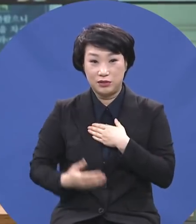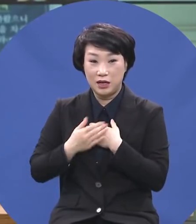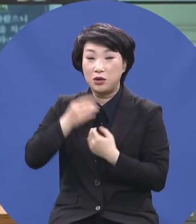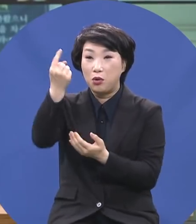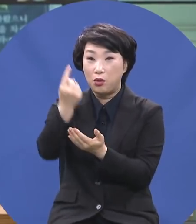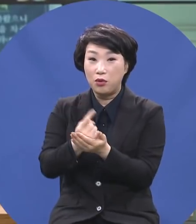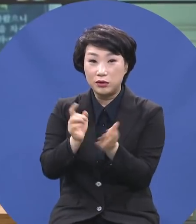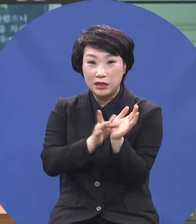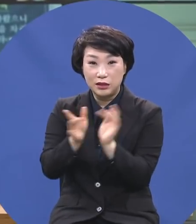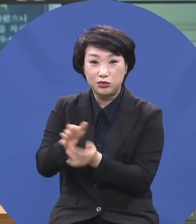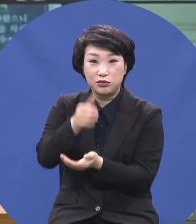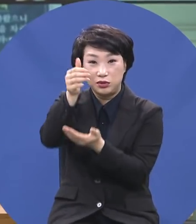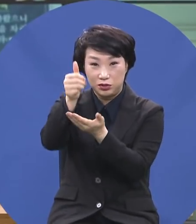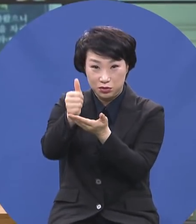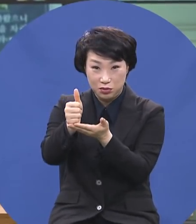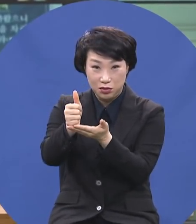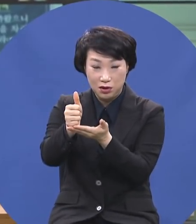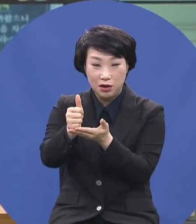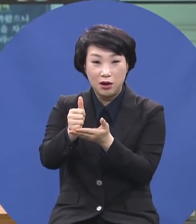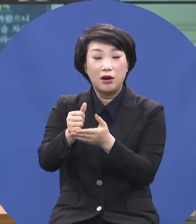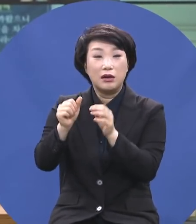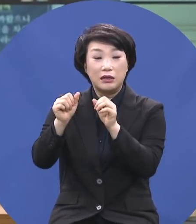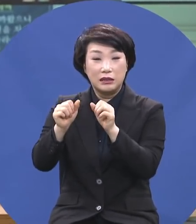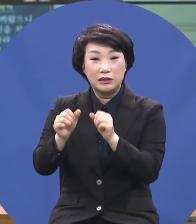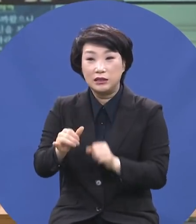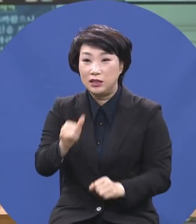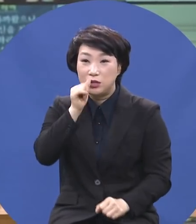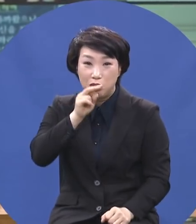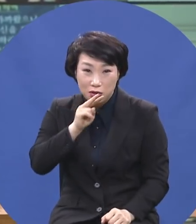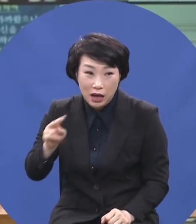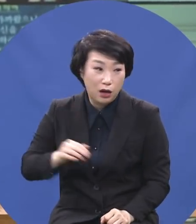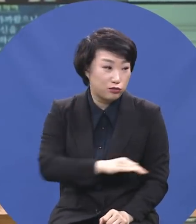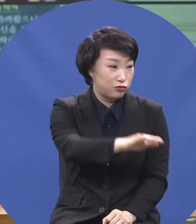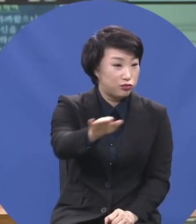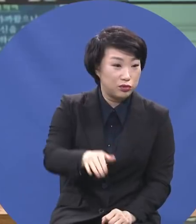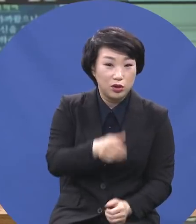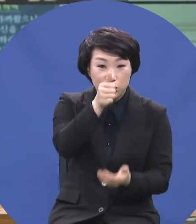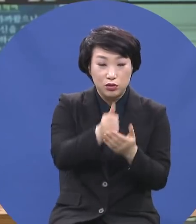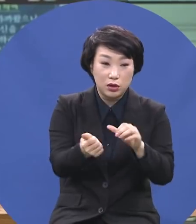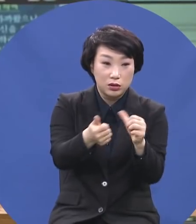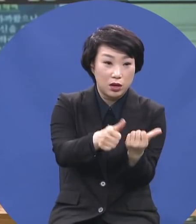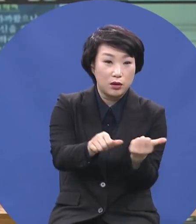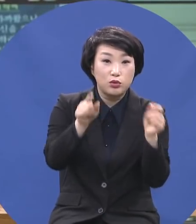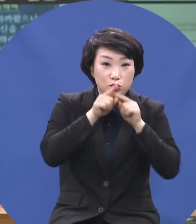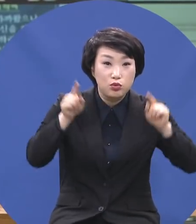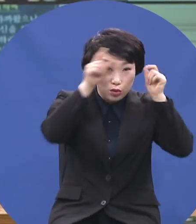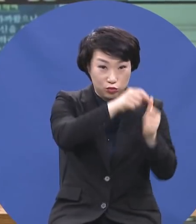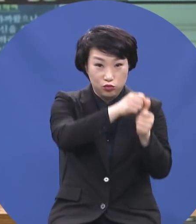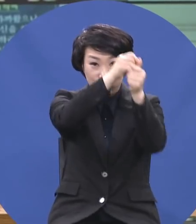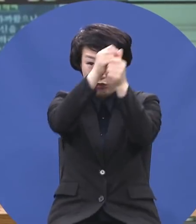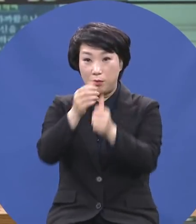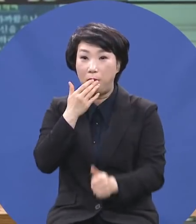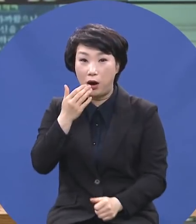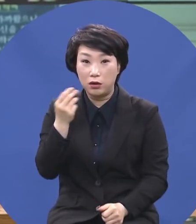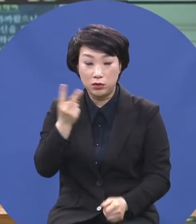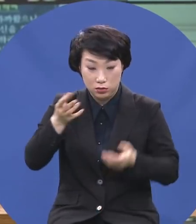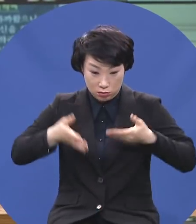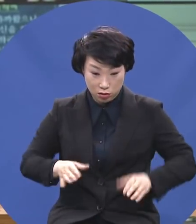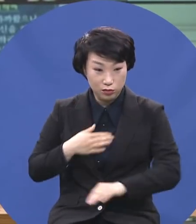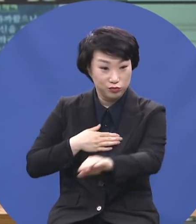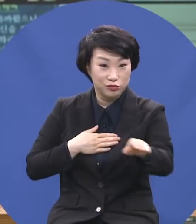오신 예수 그리스도가 있어야만이 우리를 죄와 사망과 지옥에서 구원해서